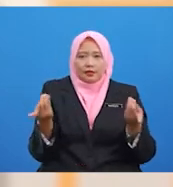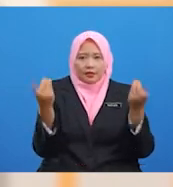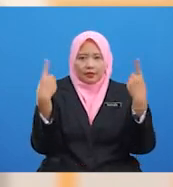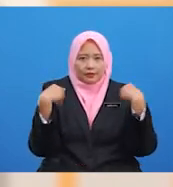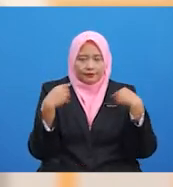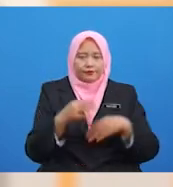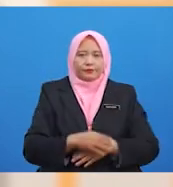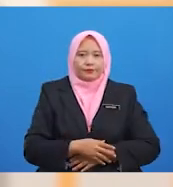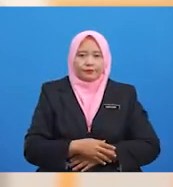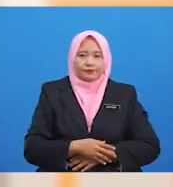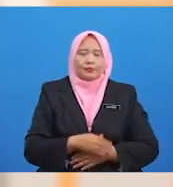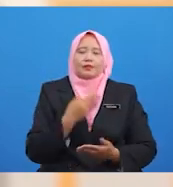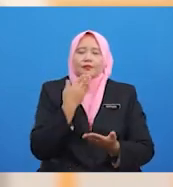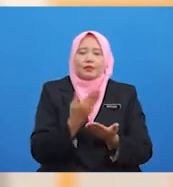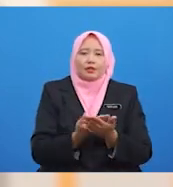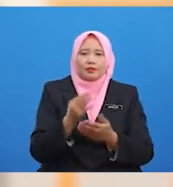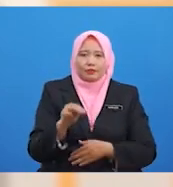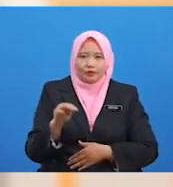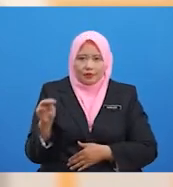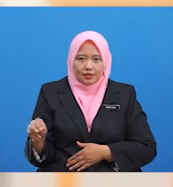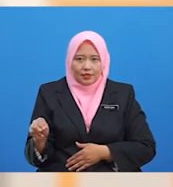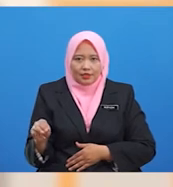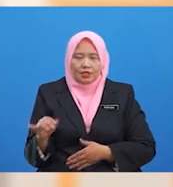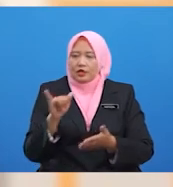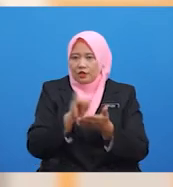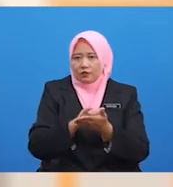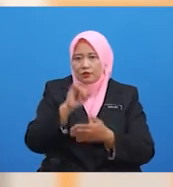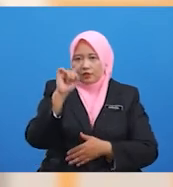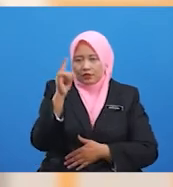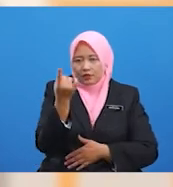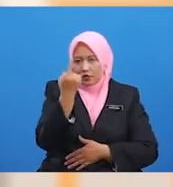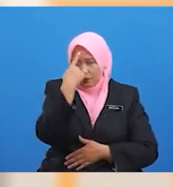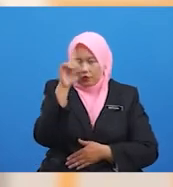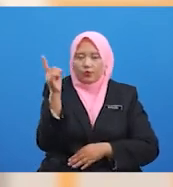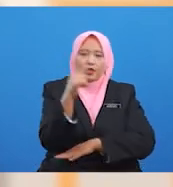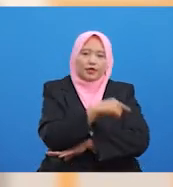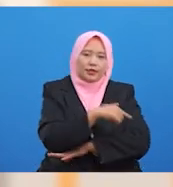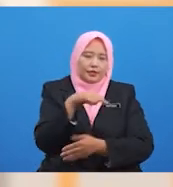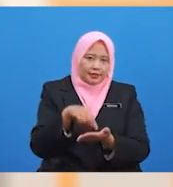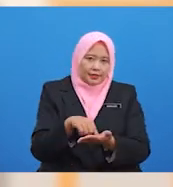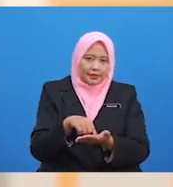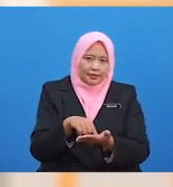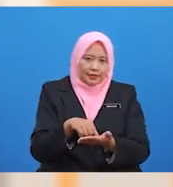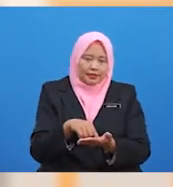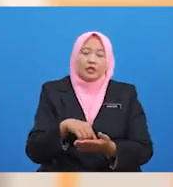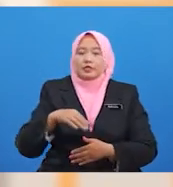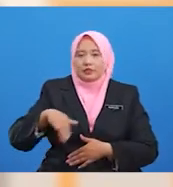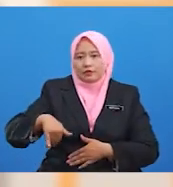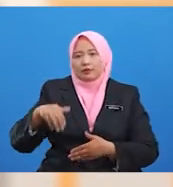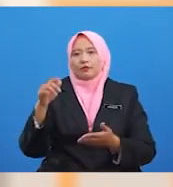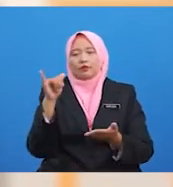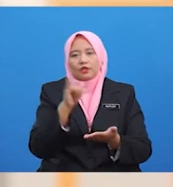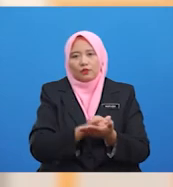Baiklah murid-murid, sampai di sini dahulu pembelajaran kita pada hari ini. Sebelum